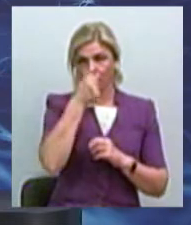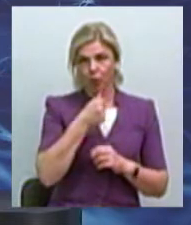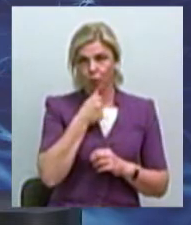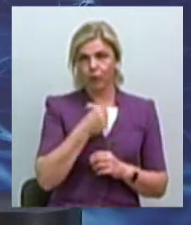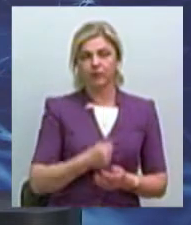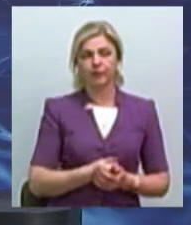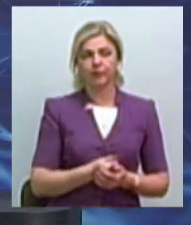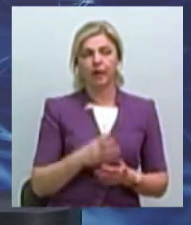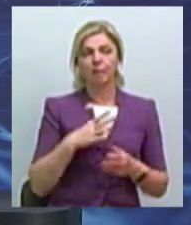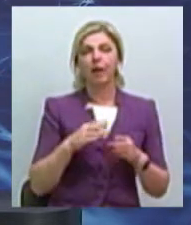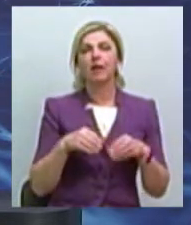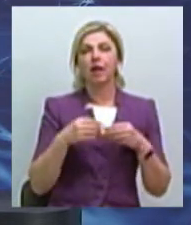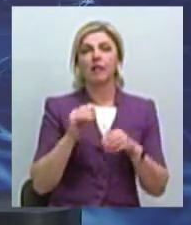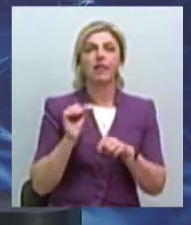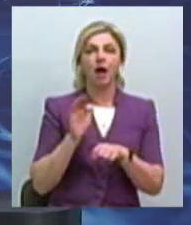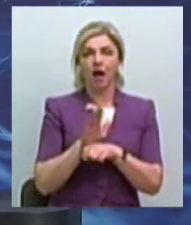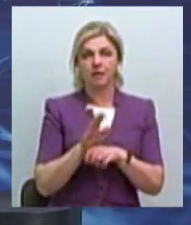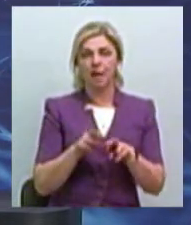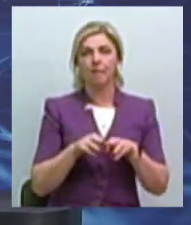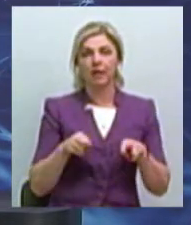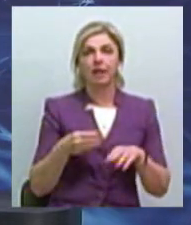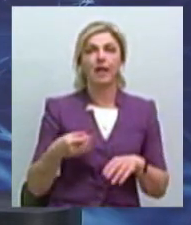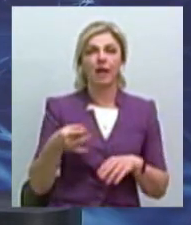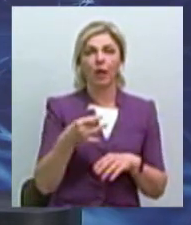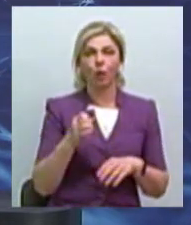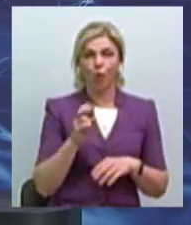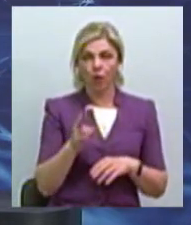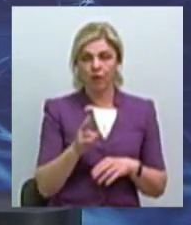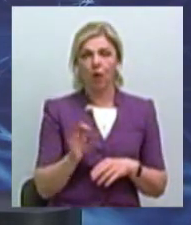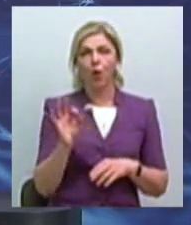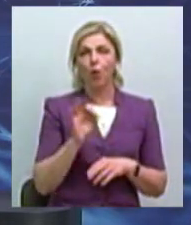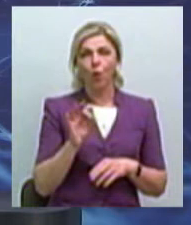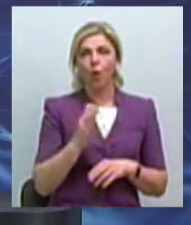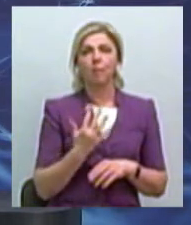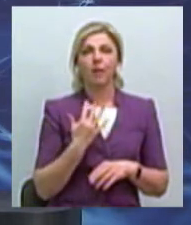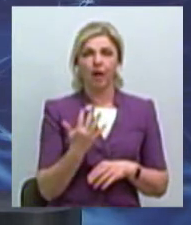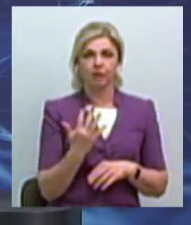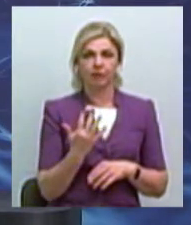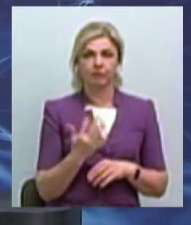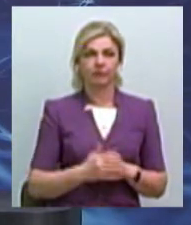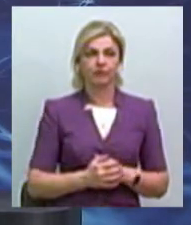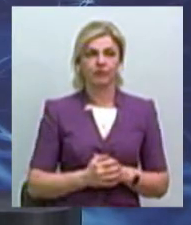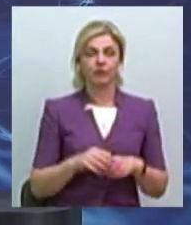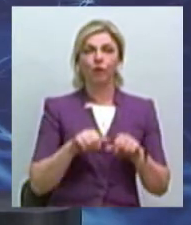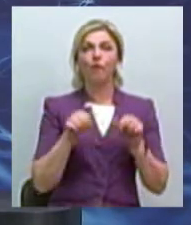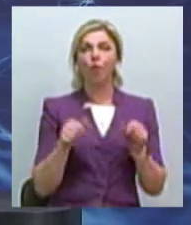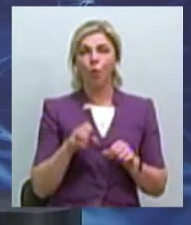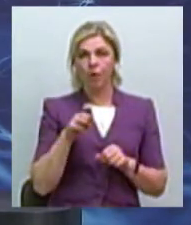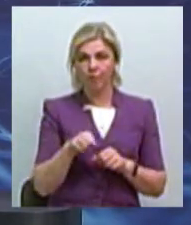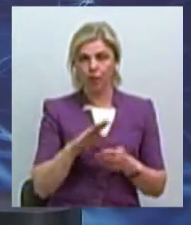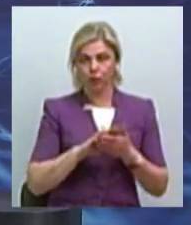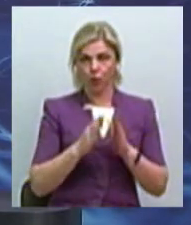значить, видано наказ теж Мінрегіону про типові 5 форм